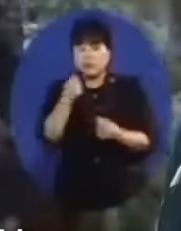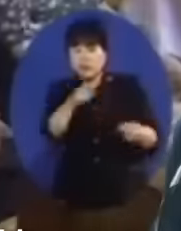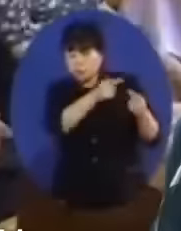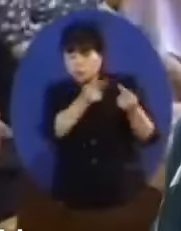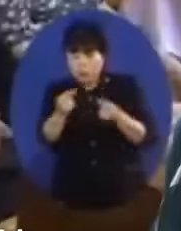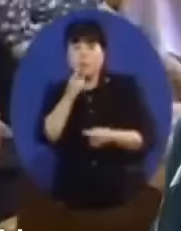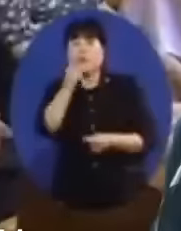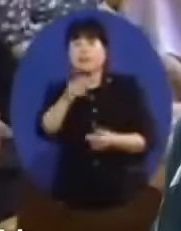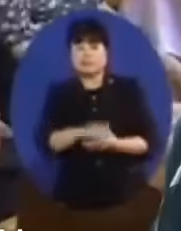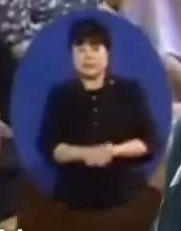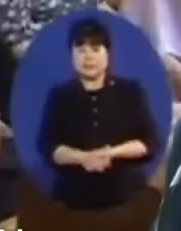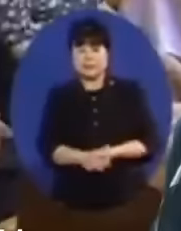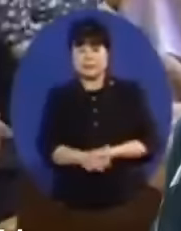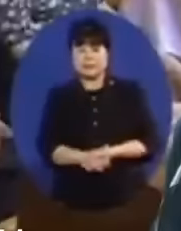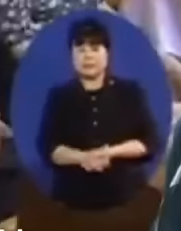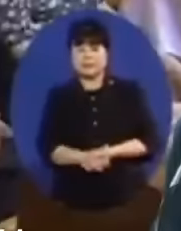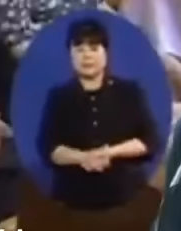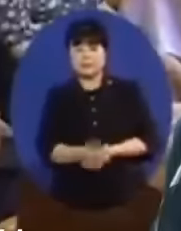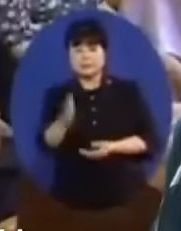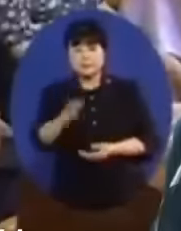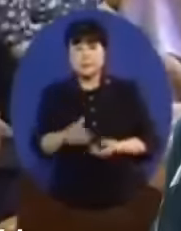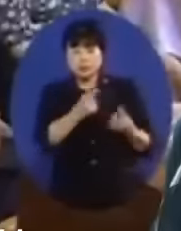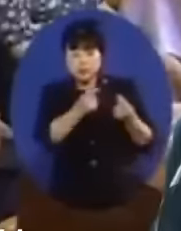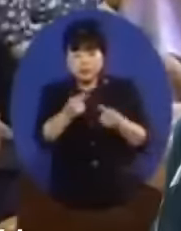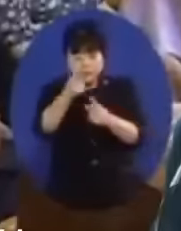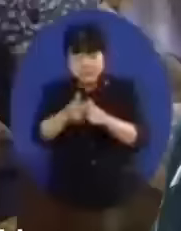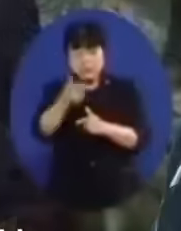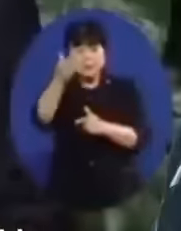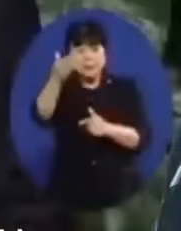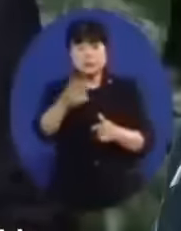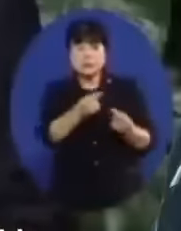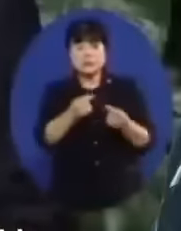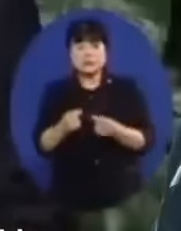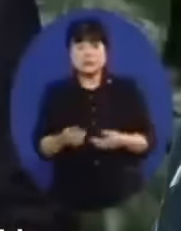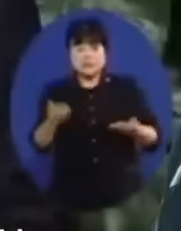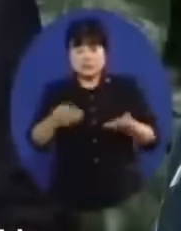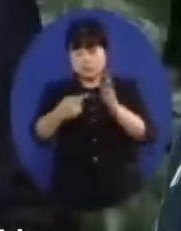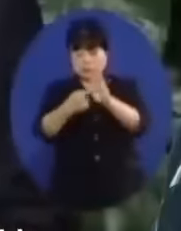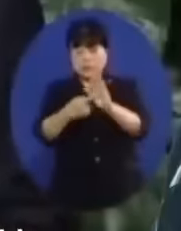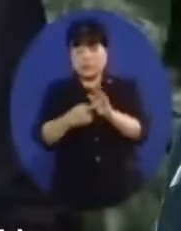영원토록 동일하다고 말하는 것입니다. 그러나 그 동일한 예수가 똑같은